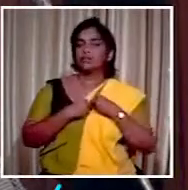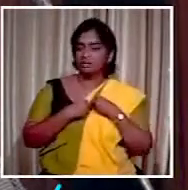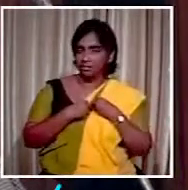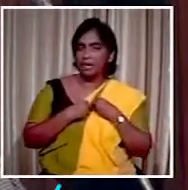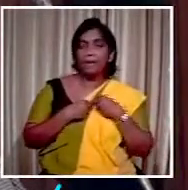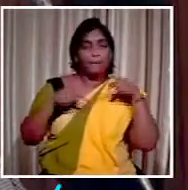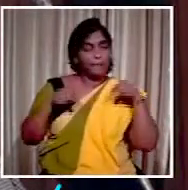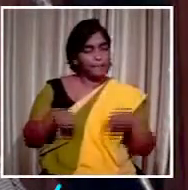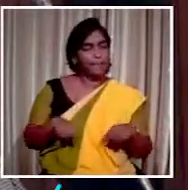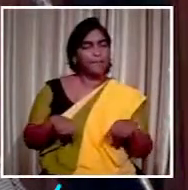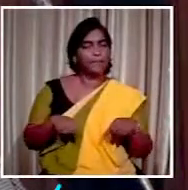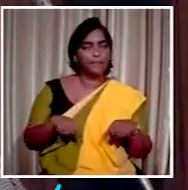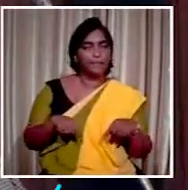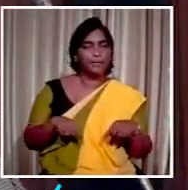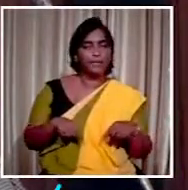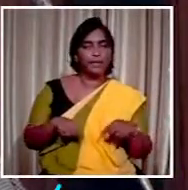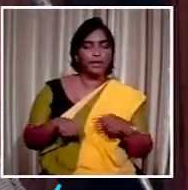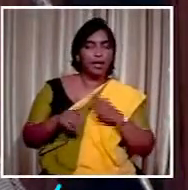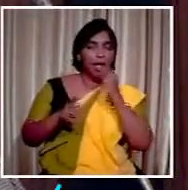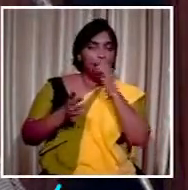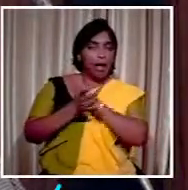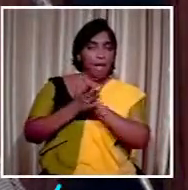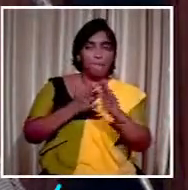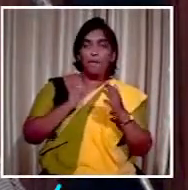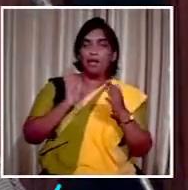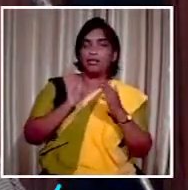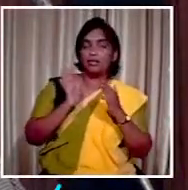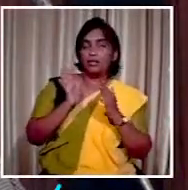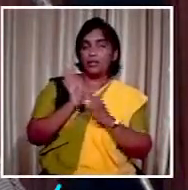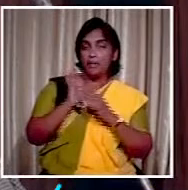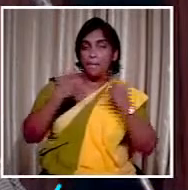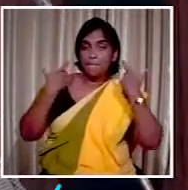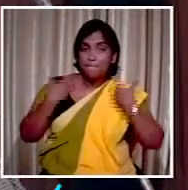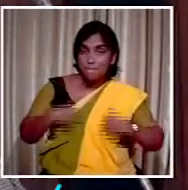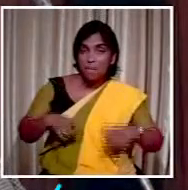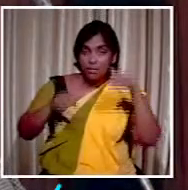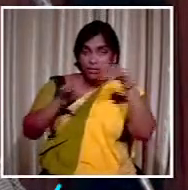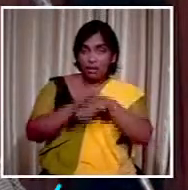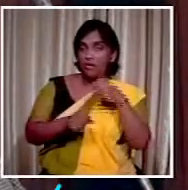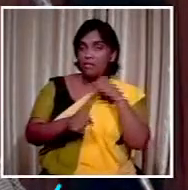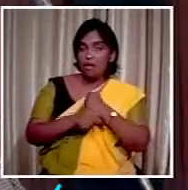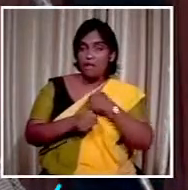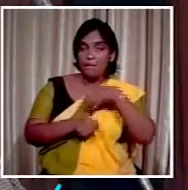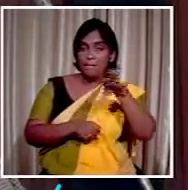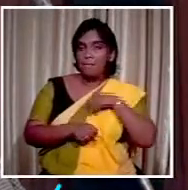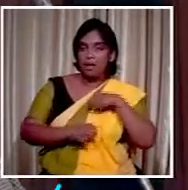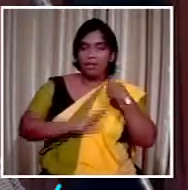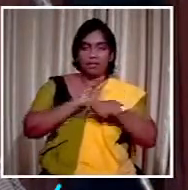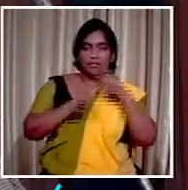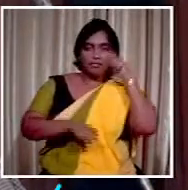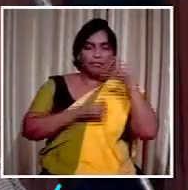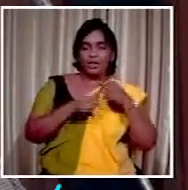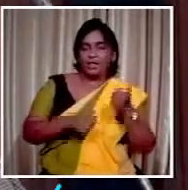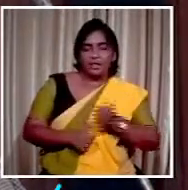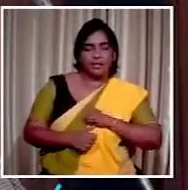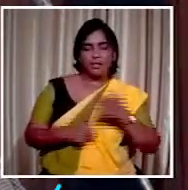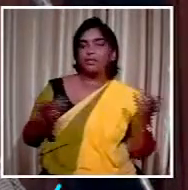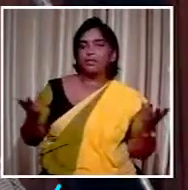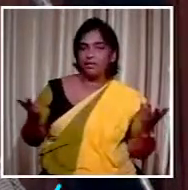අද මැදමුලනේ රාජපක්ෂලා ඉන්න ආණ්ඩුවක් පිළිගන්න මේ රටේ ජනතාව සූදානම්